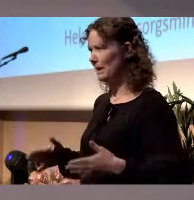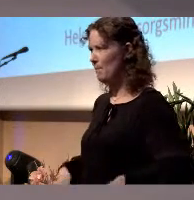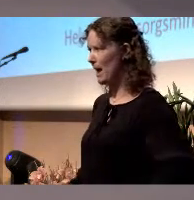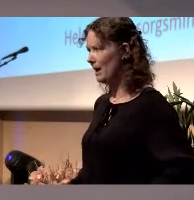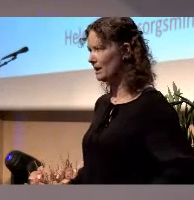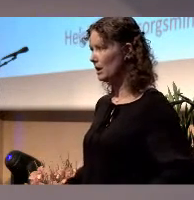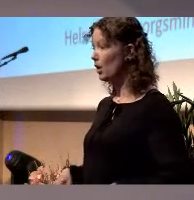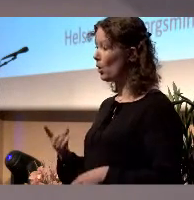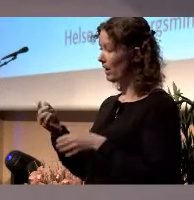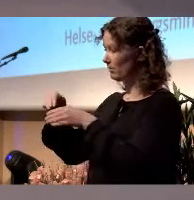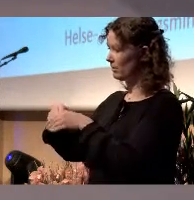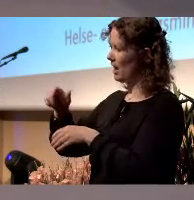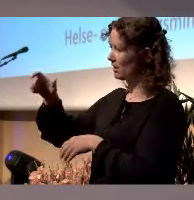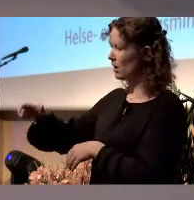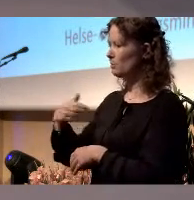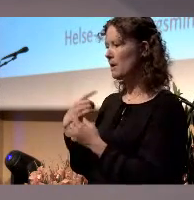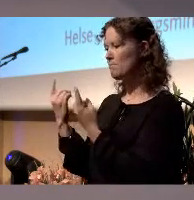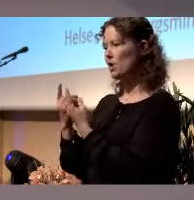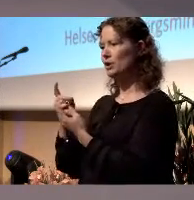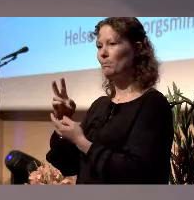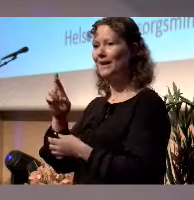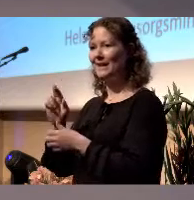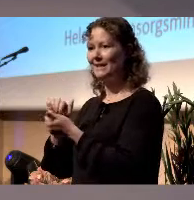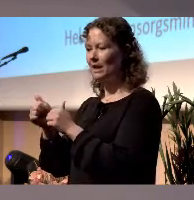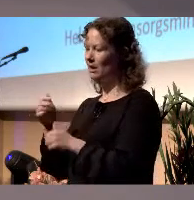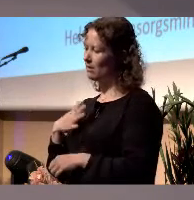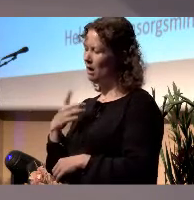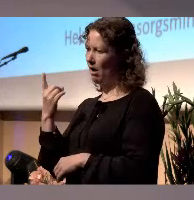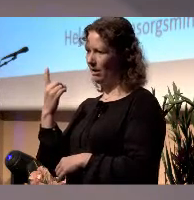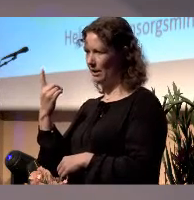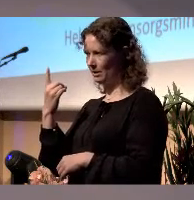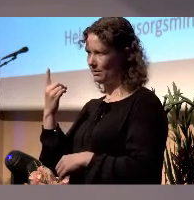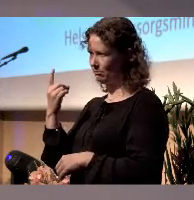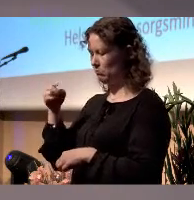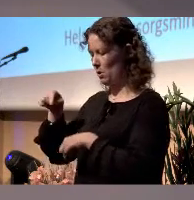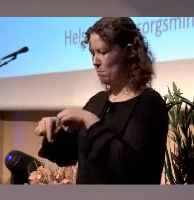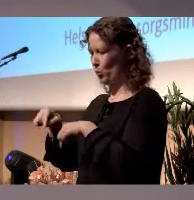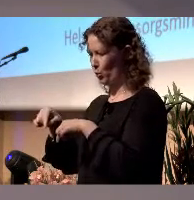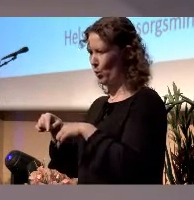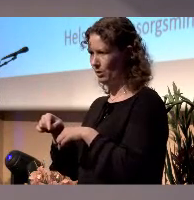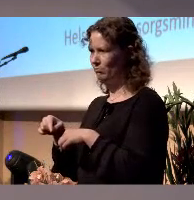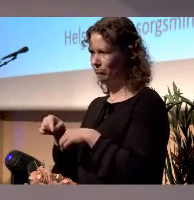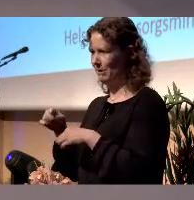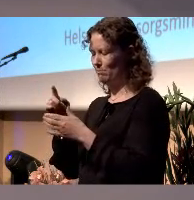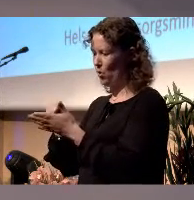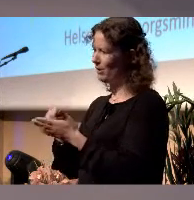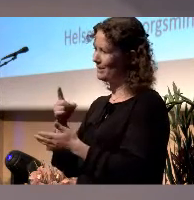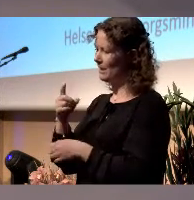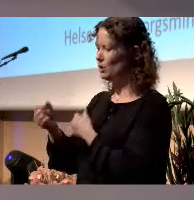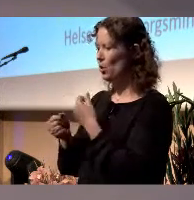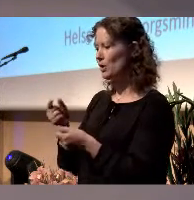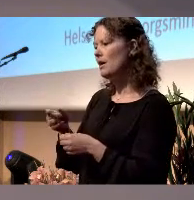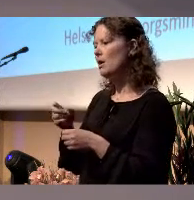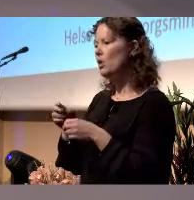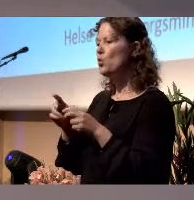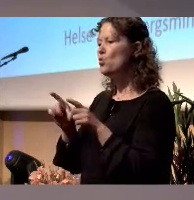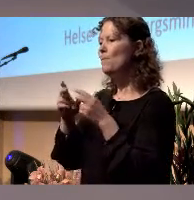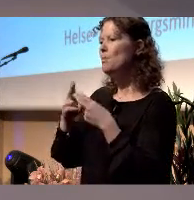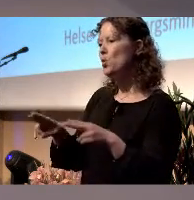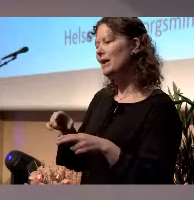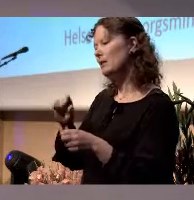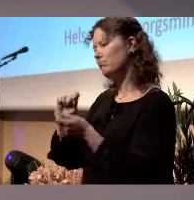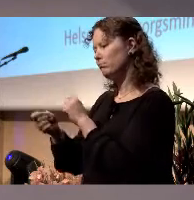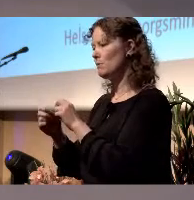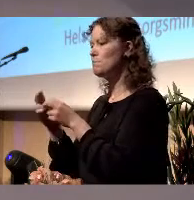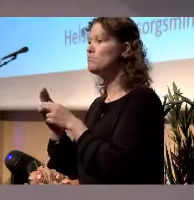Og deltakerne som jeg møtte på ridderrennet, de har ett motto. De gjør det umulige mulig. Og jeg mener at de skal inspirere